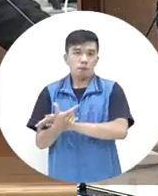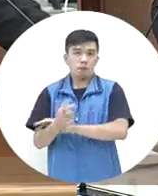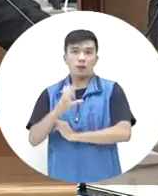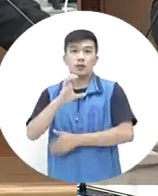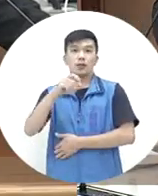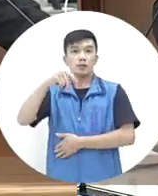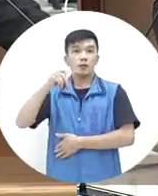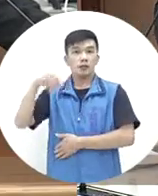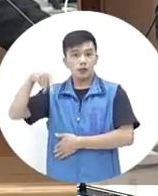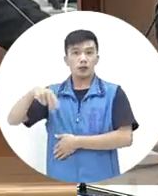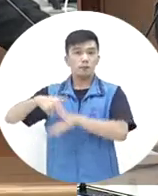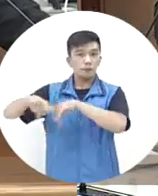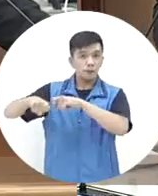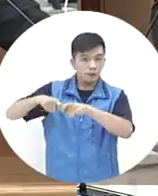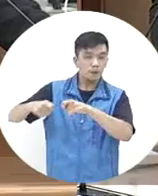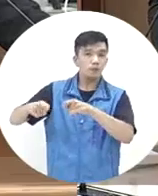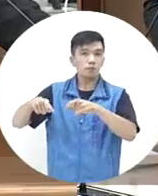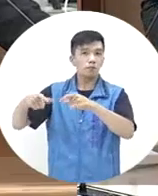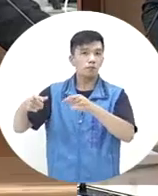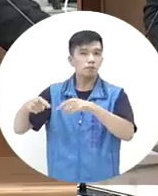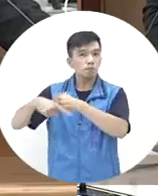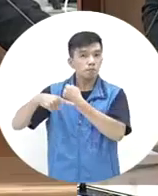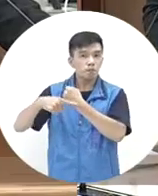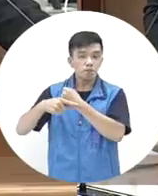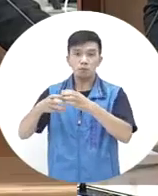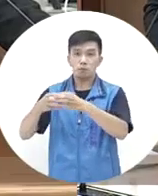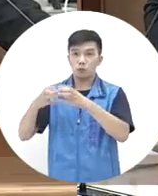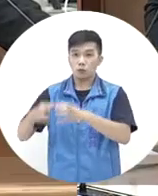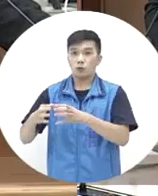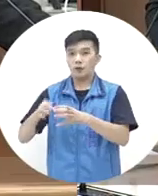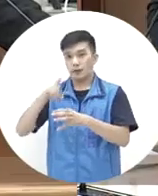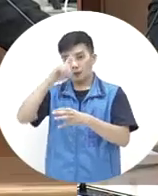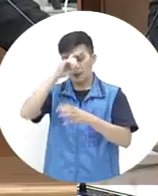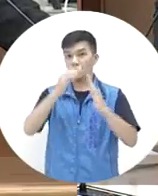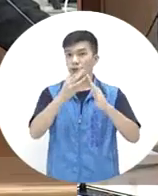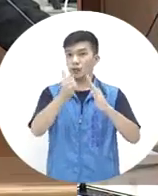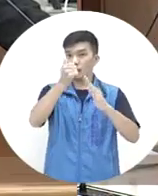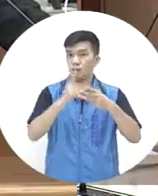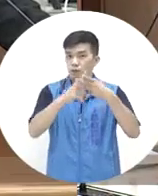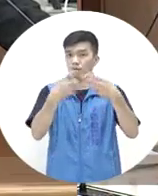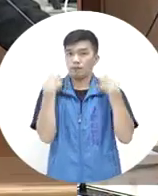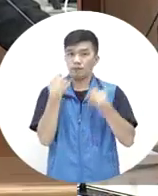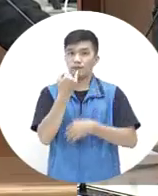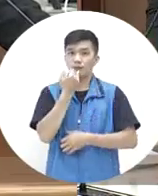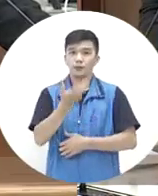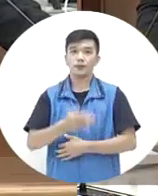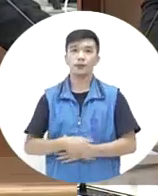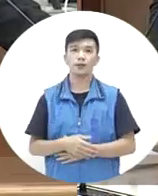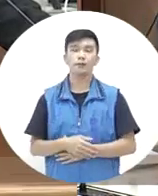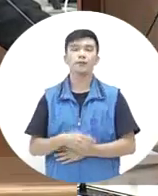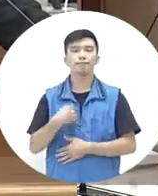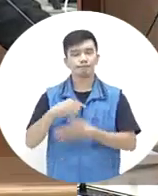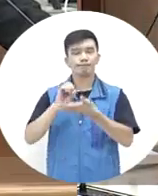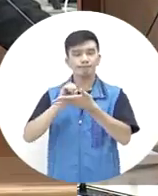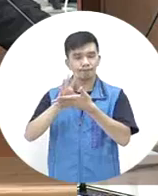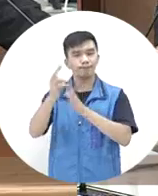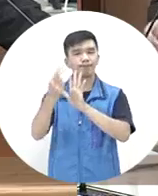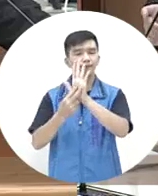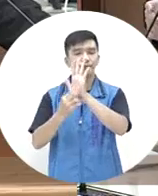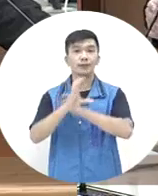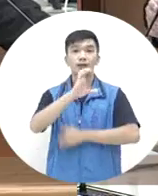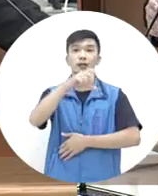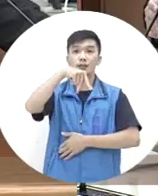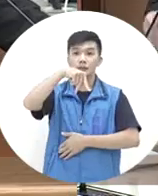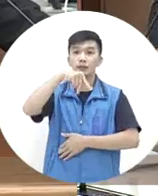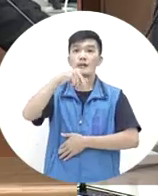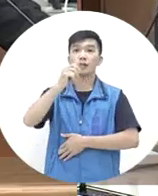应用小组成立起来，甚至是由市长亲自来主持，这样好不好？ 我特别跟议员报告 CPTPP 所